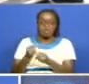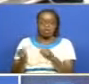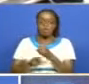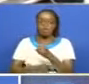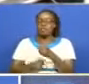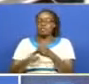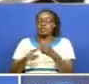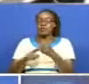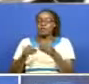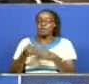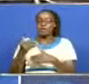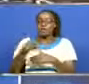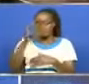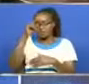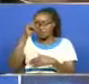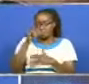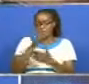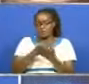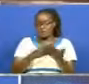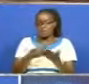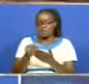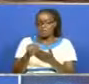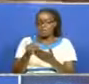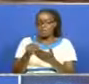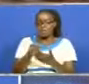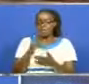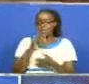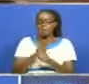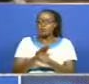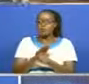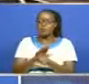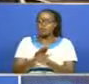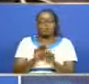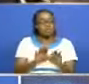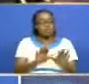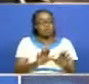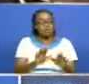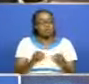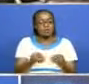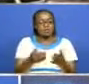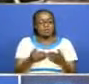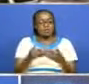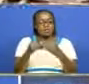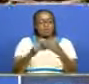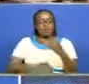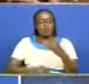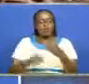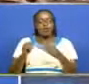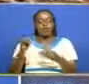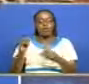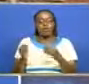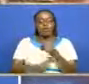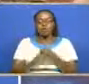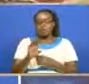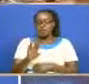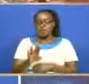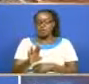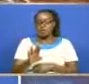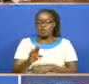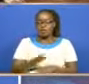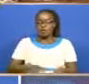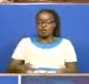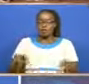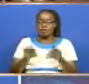ya serikali kutoa baadhi ya fedha na kuahidi kuwa zilizosalia zitatolewa chini ya miezi minne. Uwanja huo